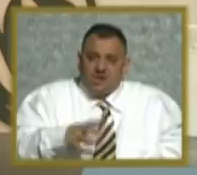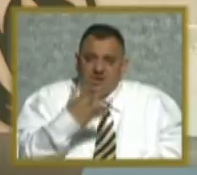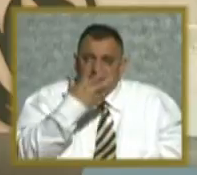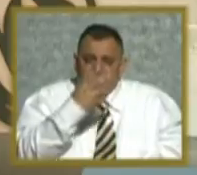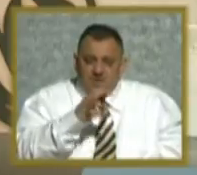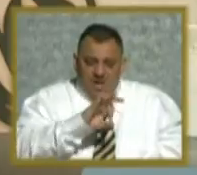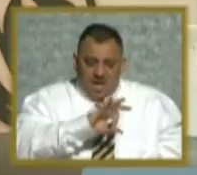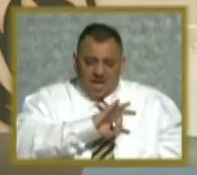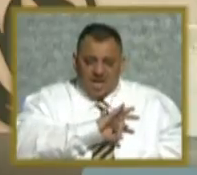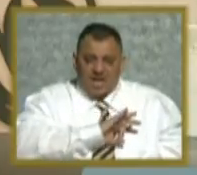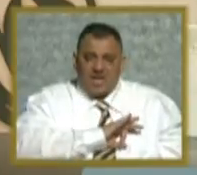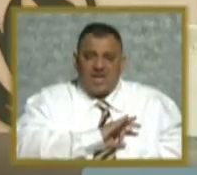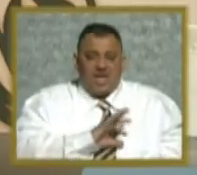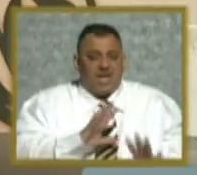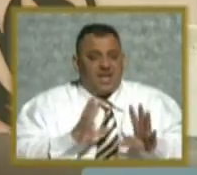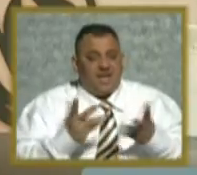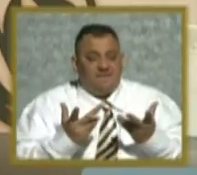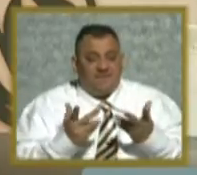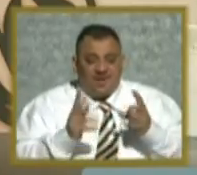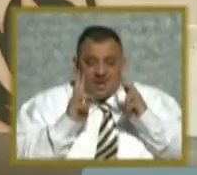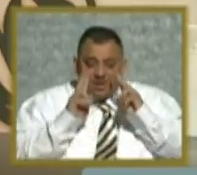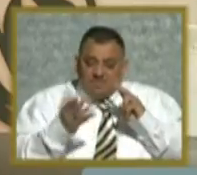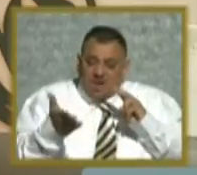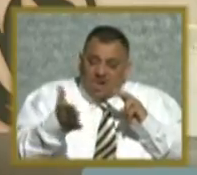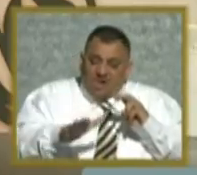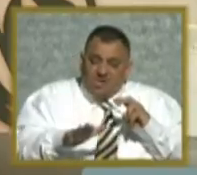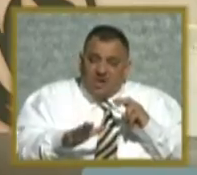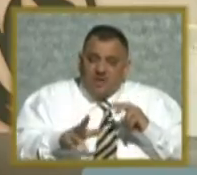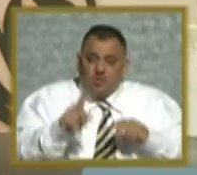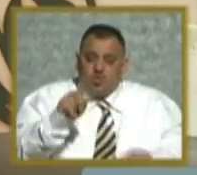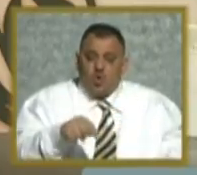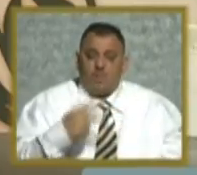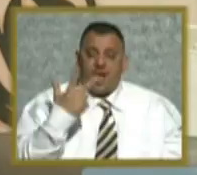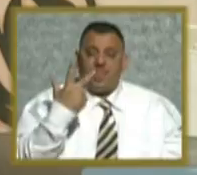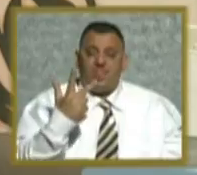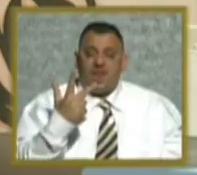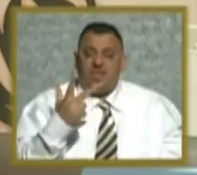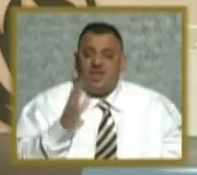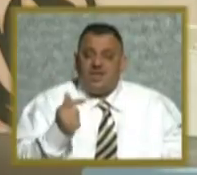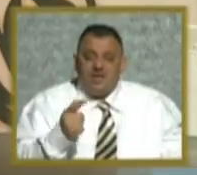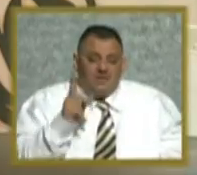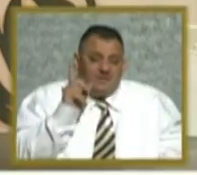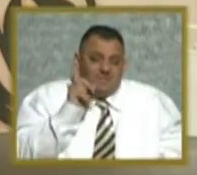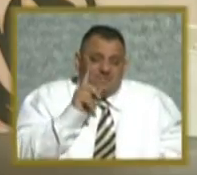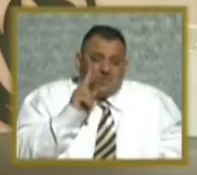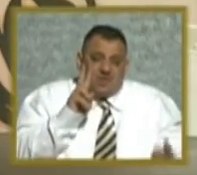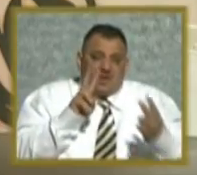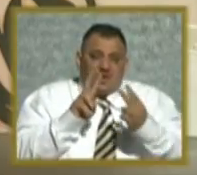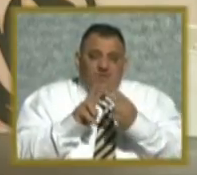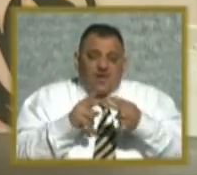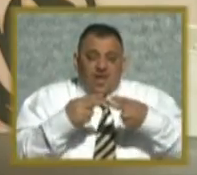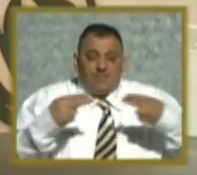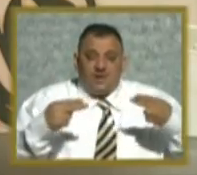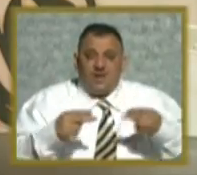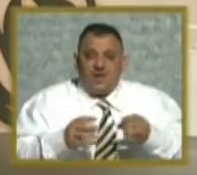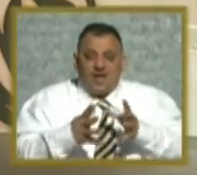الذين يعني بالنسبة لمسألة الحداد ثلاث أيام فأكثر، يعني هل الجير، ذكرت أشياء كثيرة.